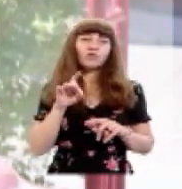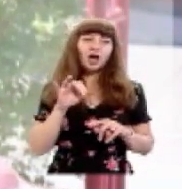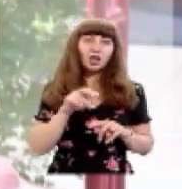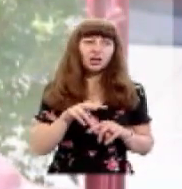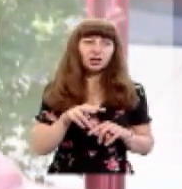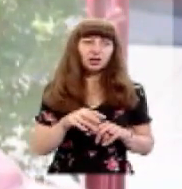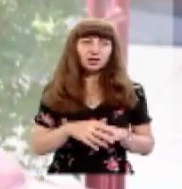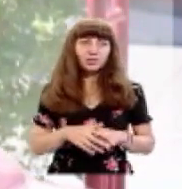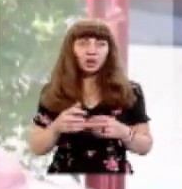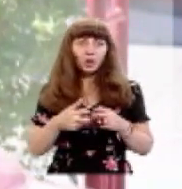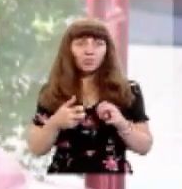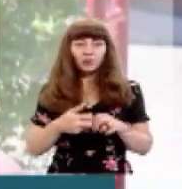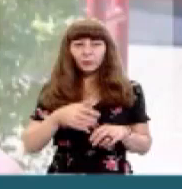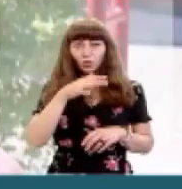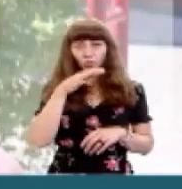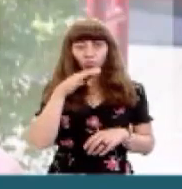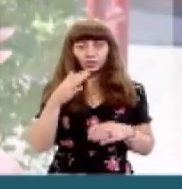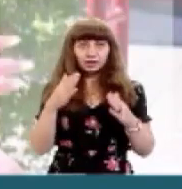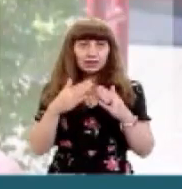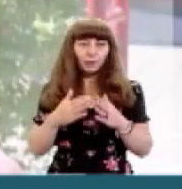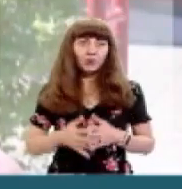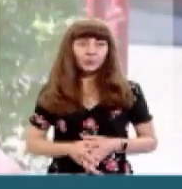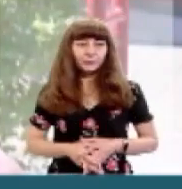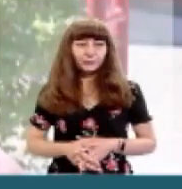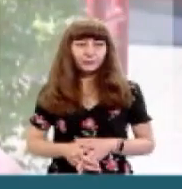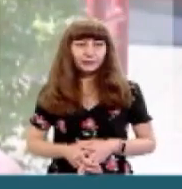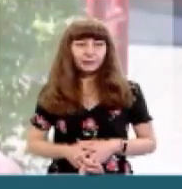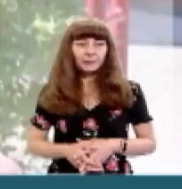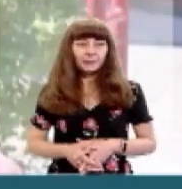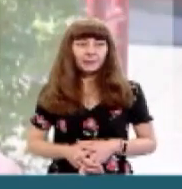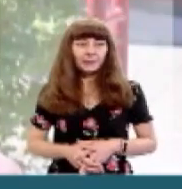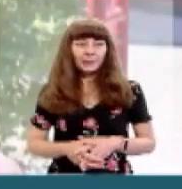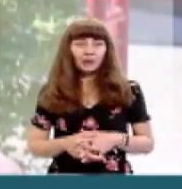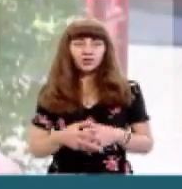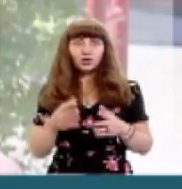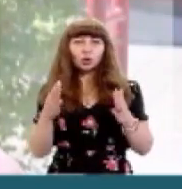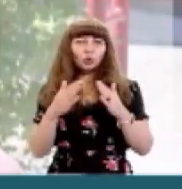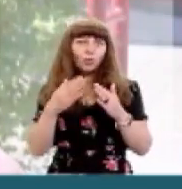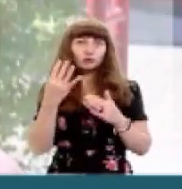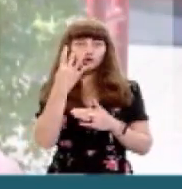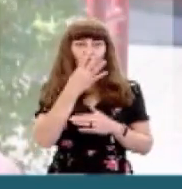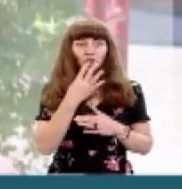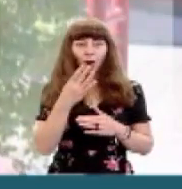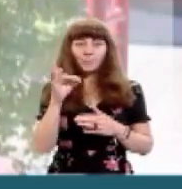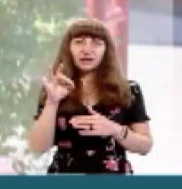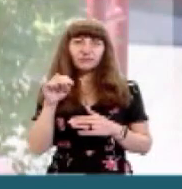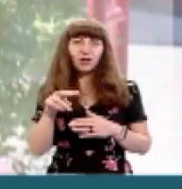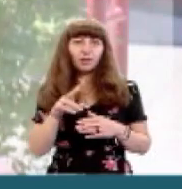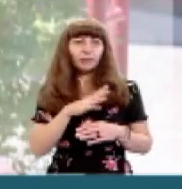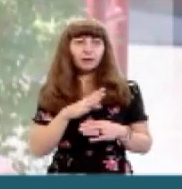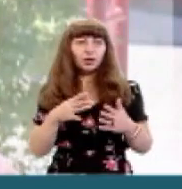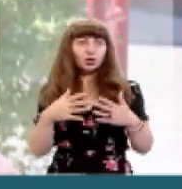Подвал – это болезнь, наверное, у многих, да, домов, также нас касательно, хотя дома 4 года, тем не менее, подвал у нас был прям проблем.